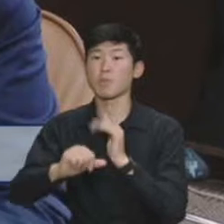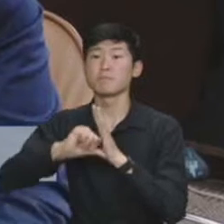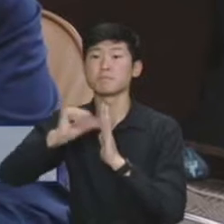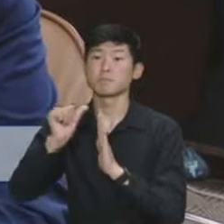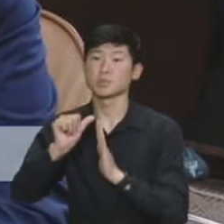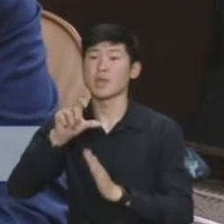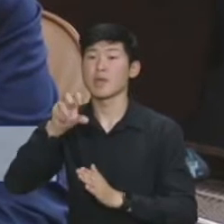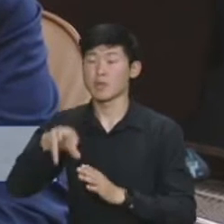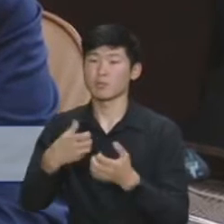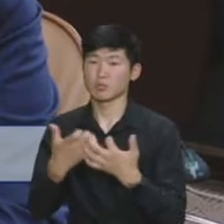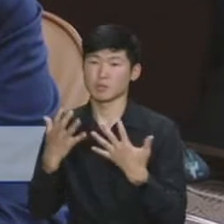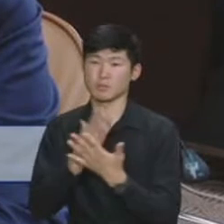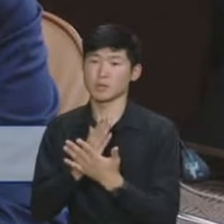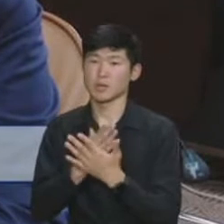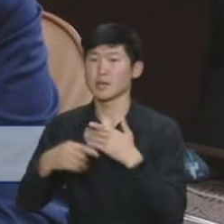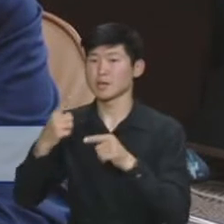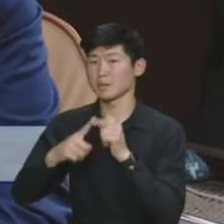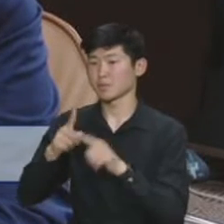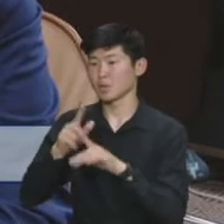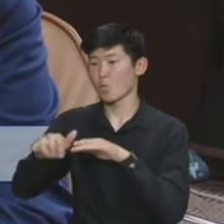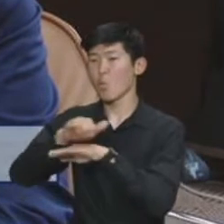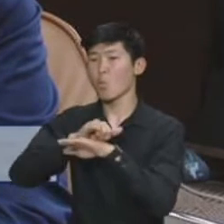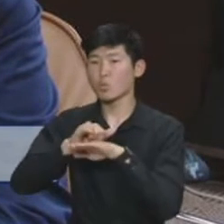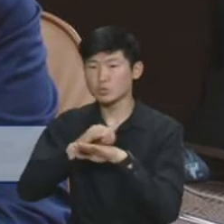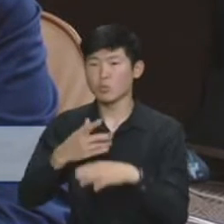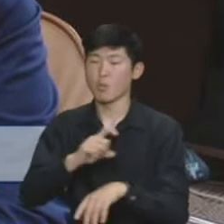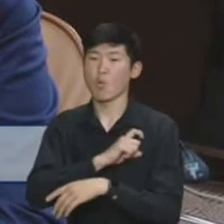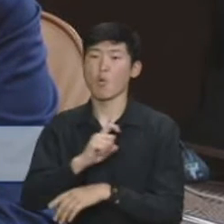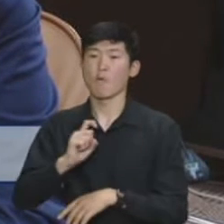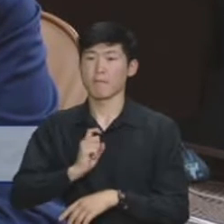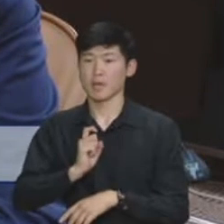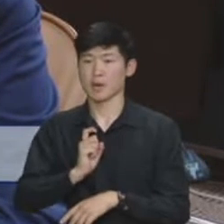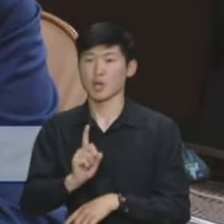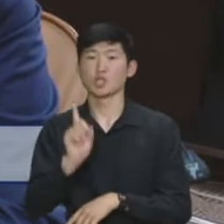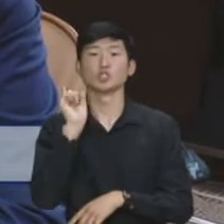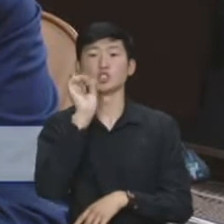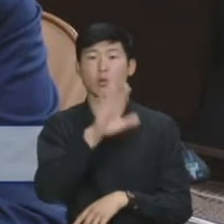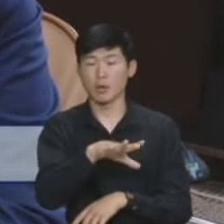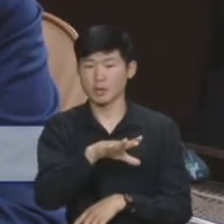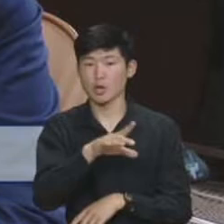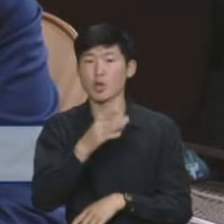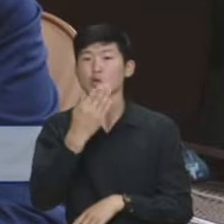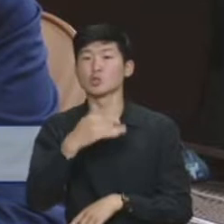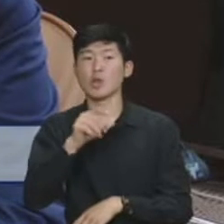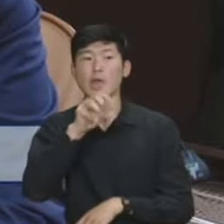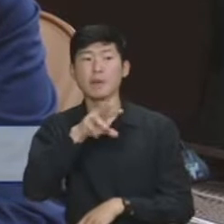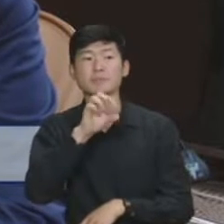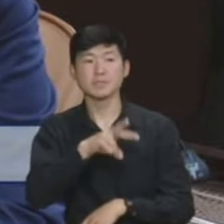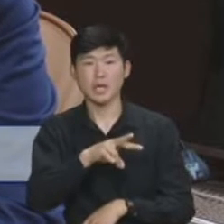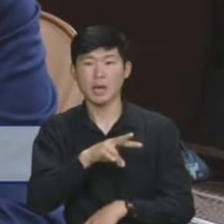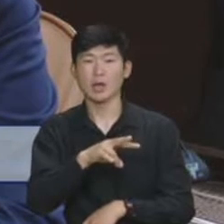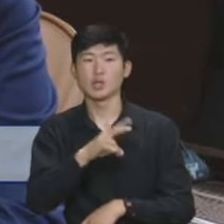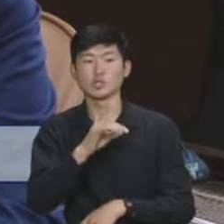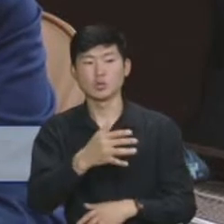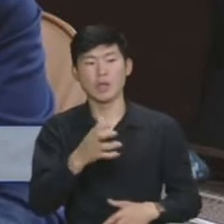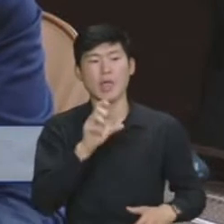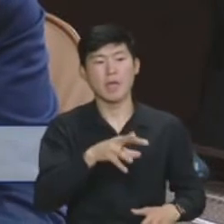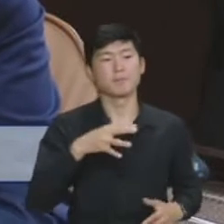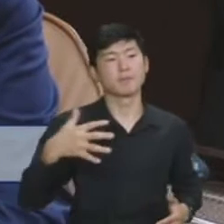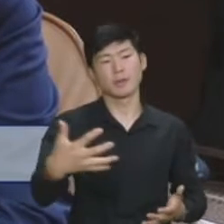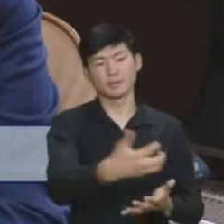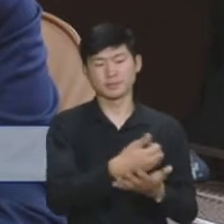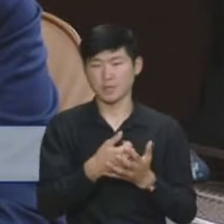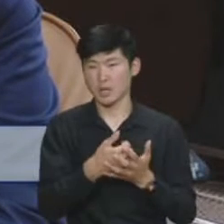хувь хүмүүс одоо ямар нэгэн улс орнолоо одоо хуваарьаа зорчоод тэгээд шууд одоо эмисэнгаас нь бөөний төвөөс юм орж ирээд